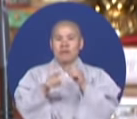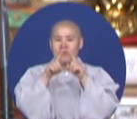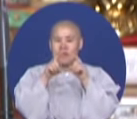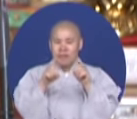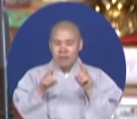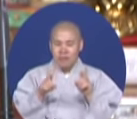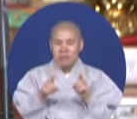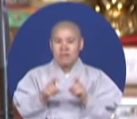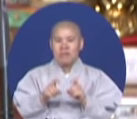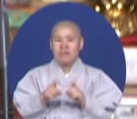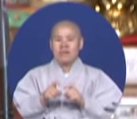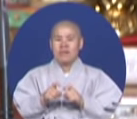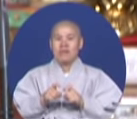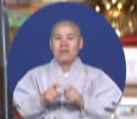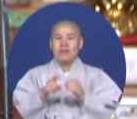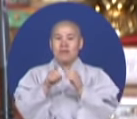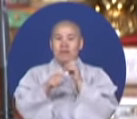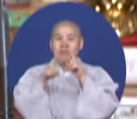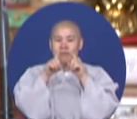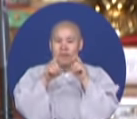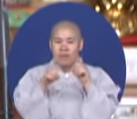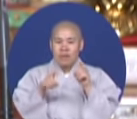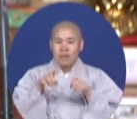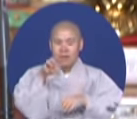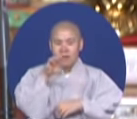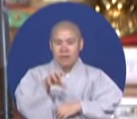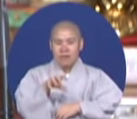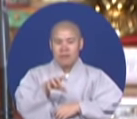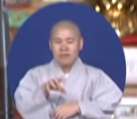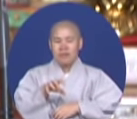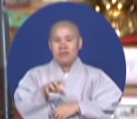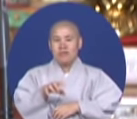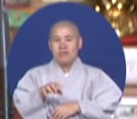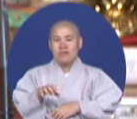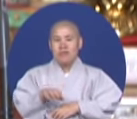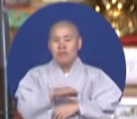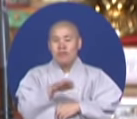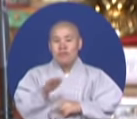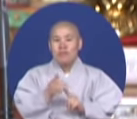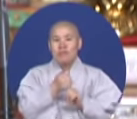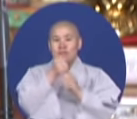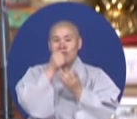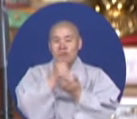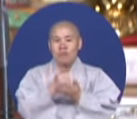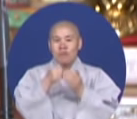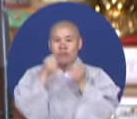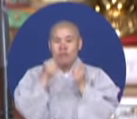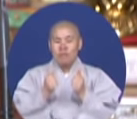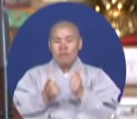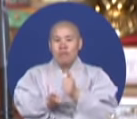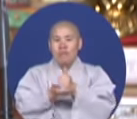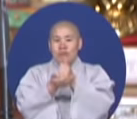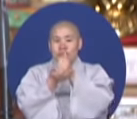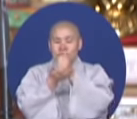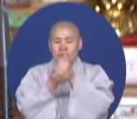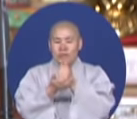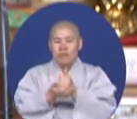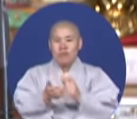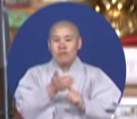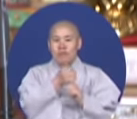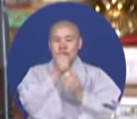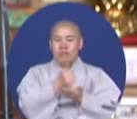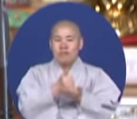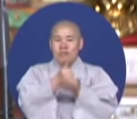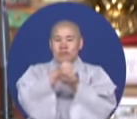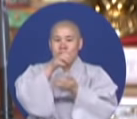그러면 그 사찰에는 의뢰의 부처님을 모시고, 부처님을 모시는